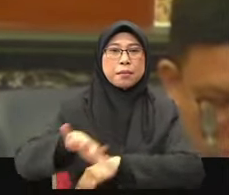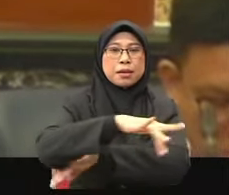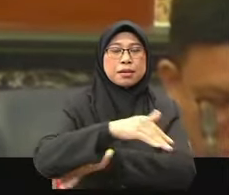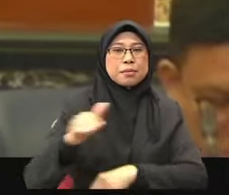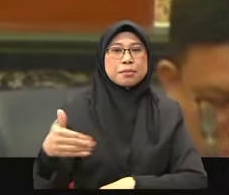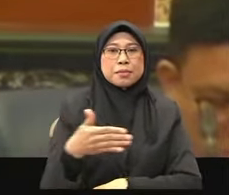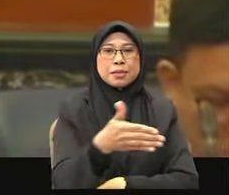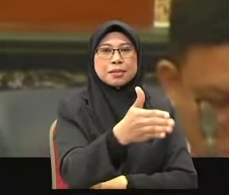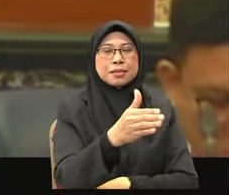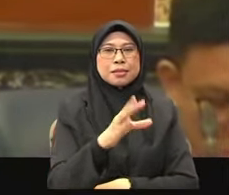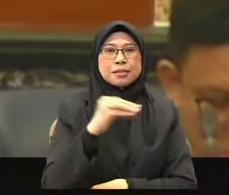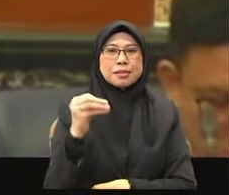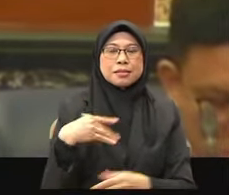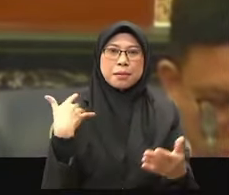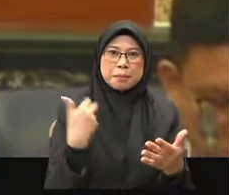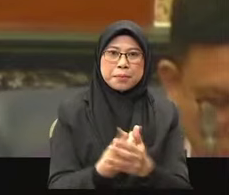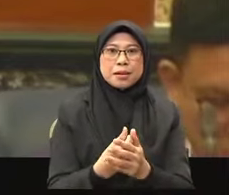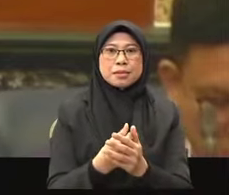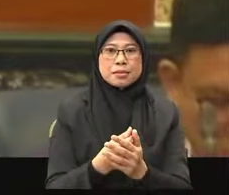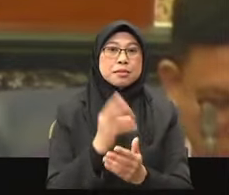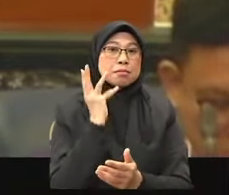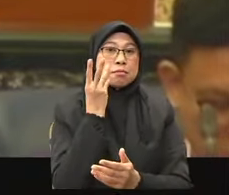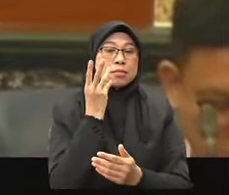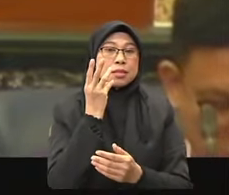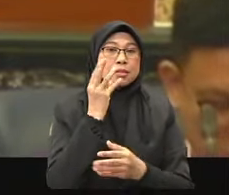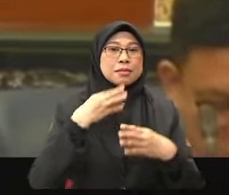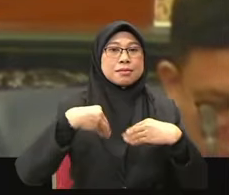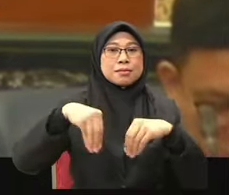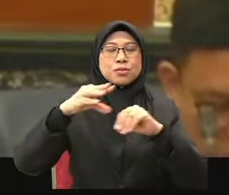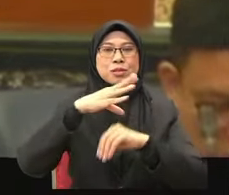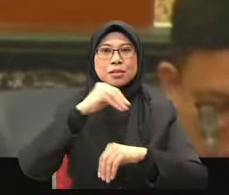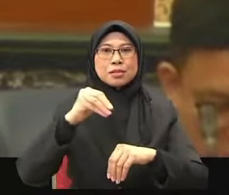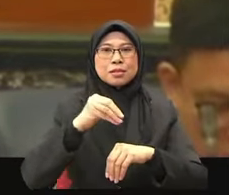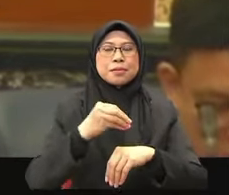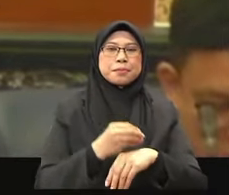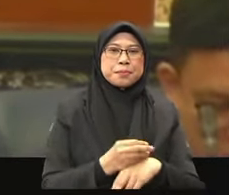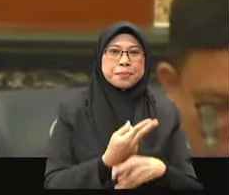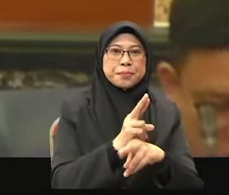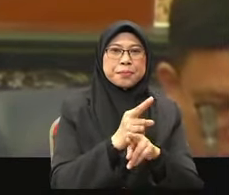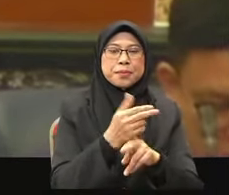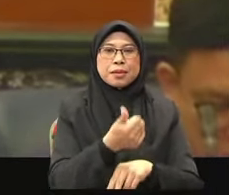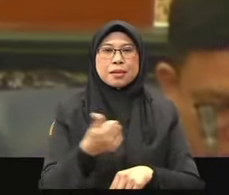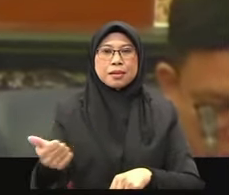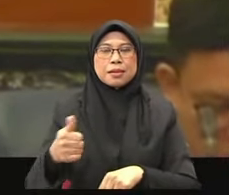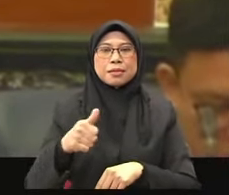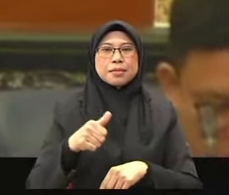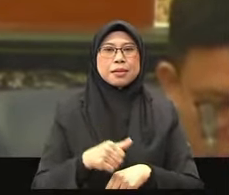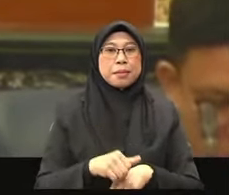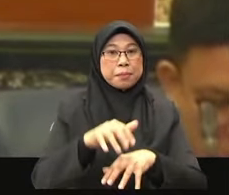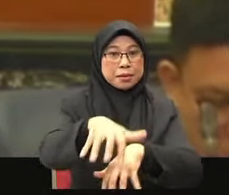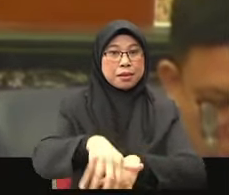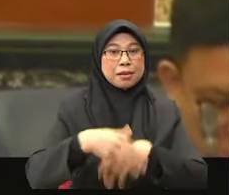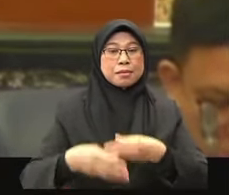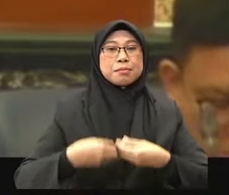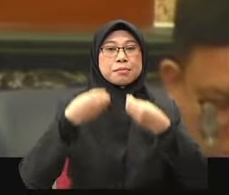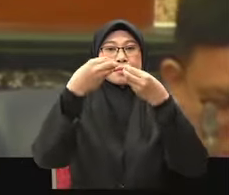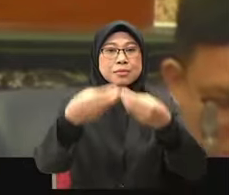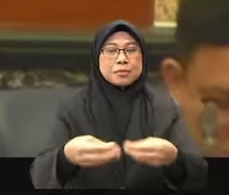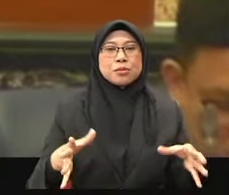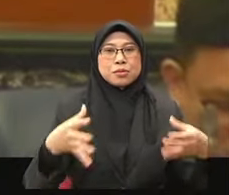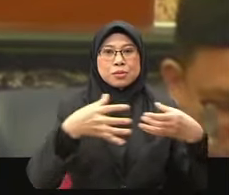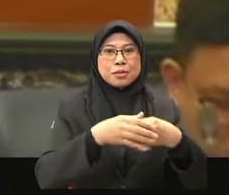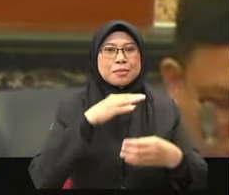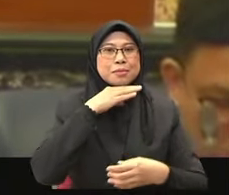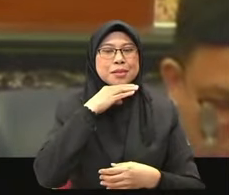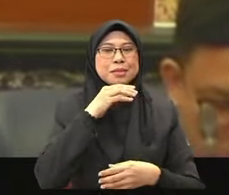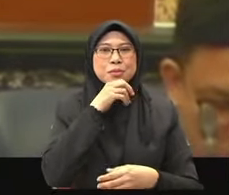Dipertua, satu lagi yang ingin saya bangkitkan di sini adalah tentang usaha untuk memperkembangkan dan memperbagaikan potensi dalam industri pertanian kita.